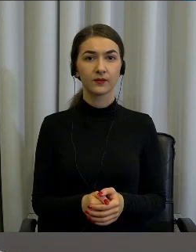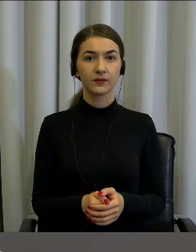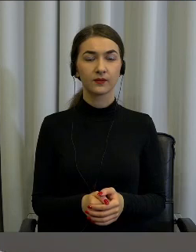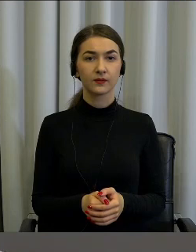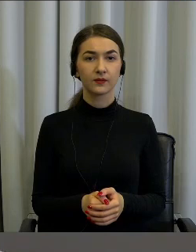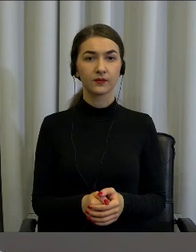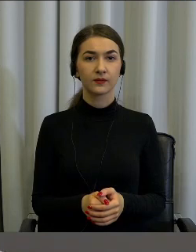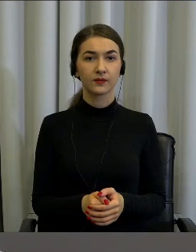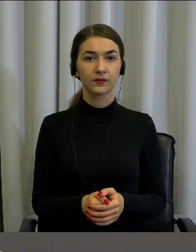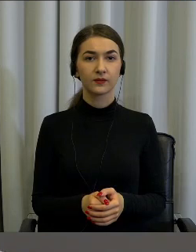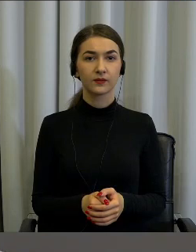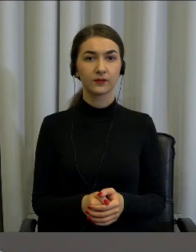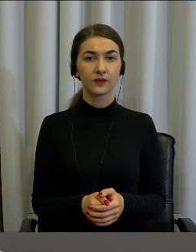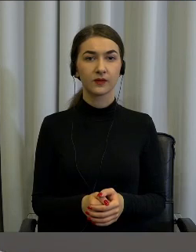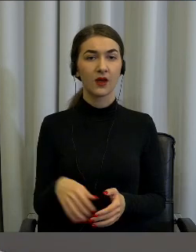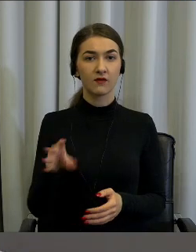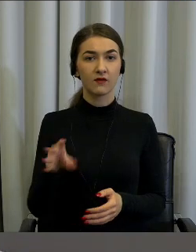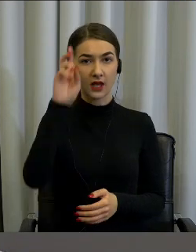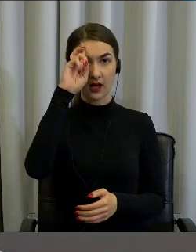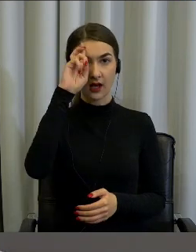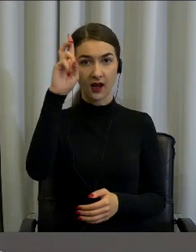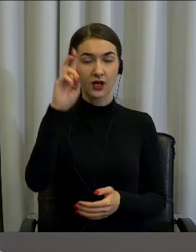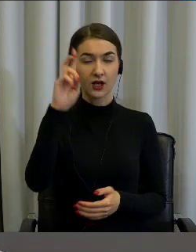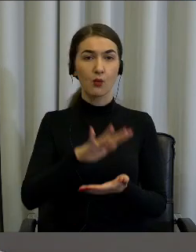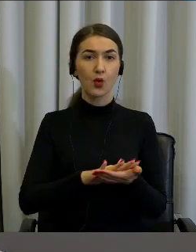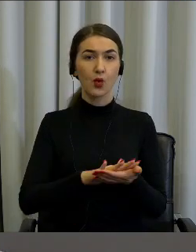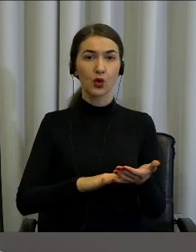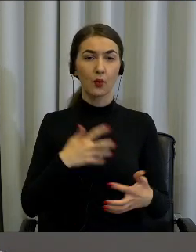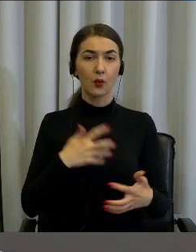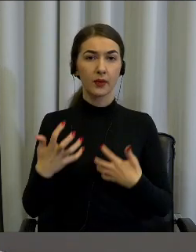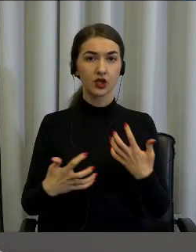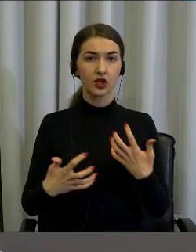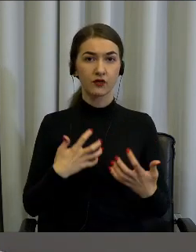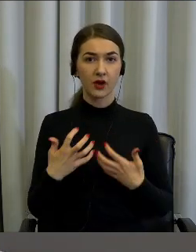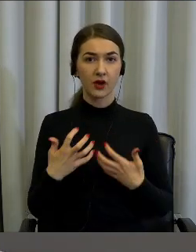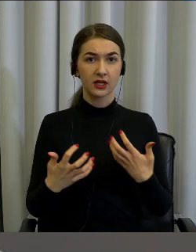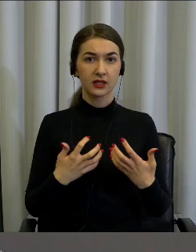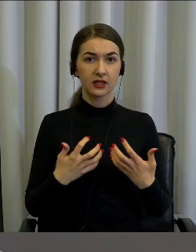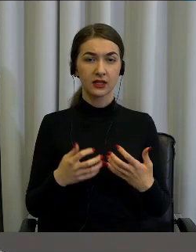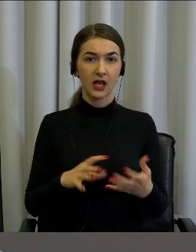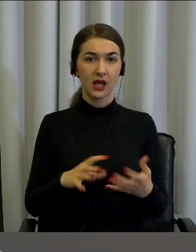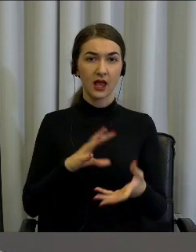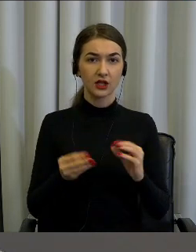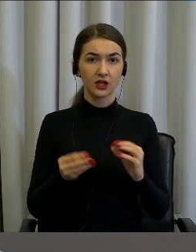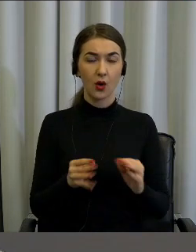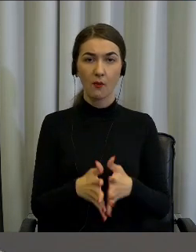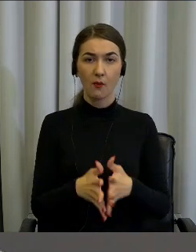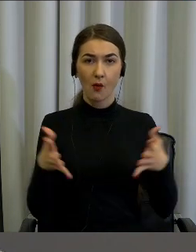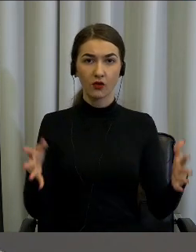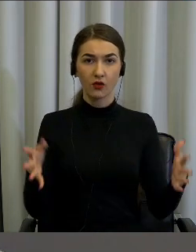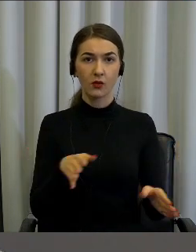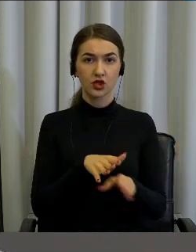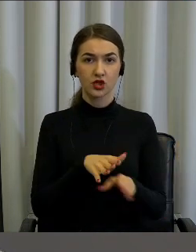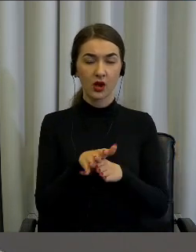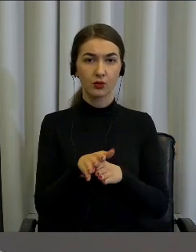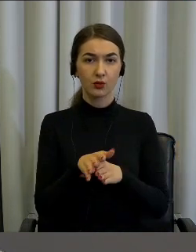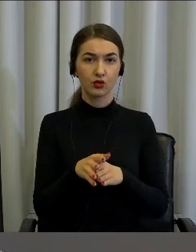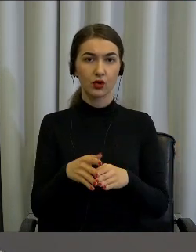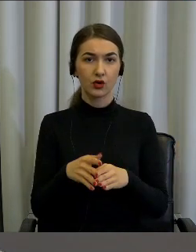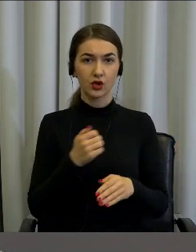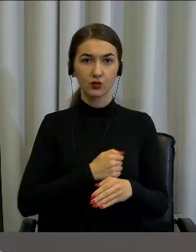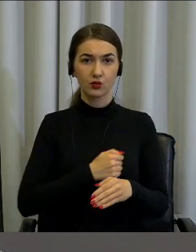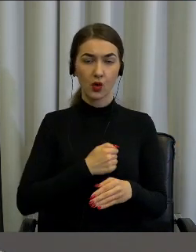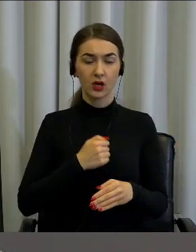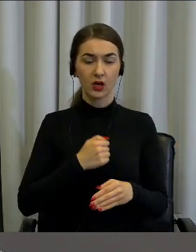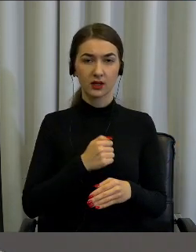матеріалів вся країна продовжує переживати деструктивні наслідки повномасштабної збройної агресії Російської Федерації